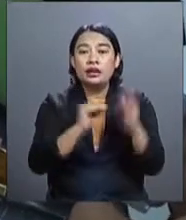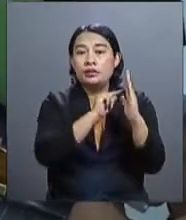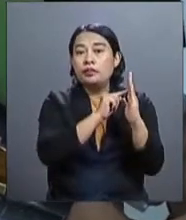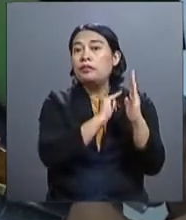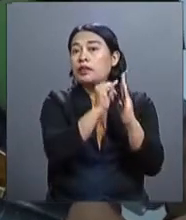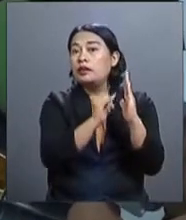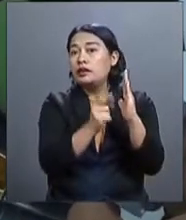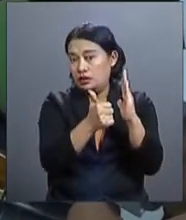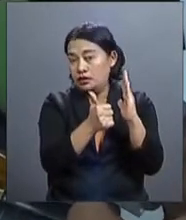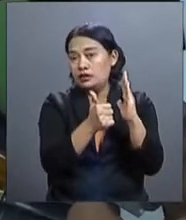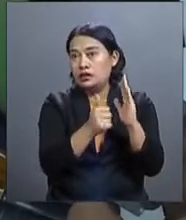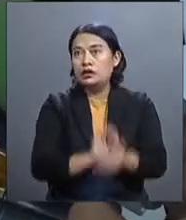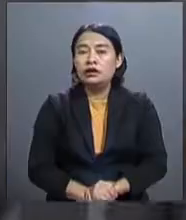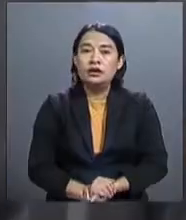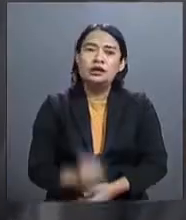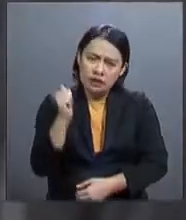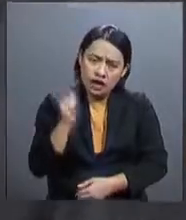มีถ้าเป็นคนไทยป่ะ